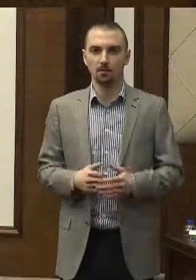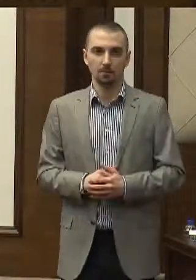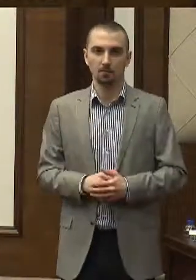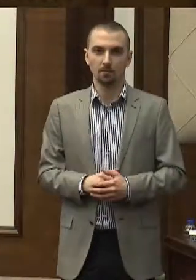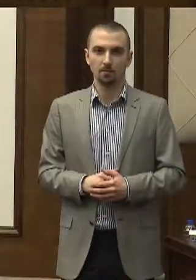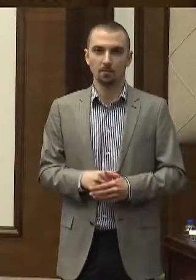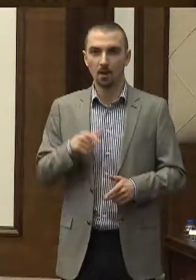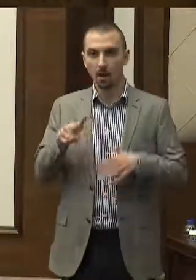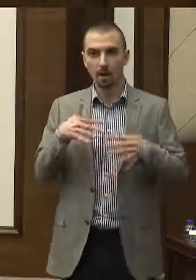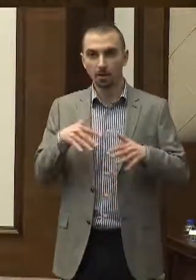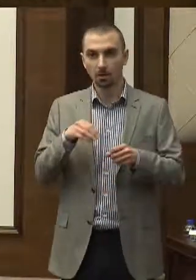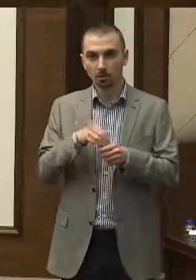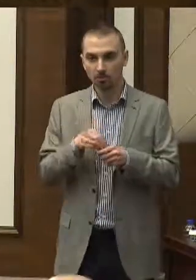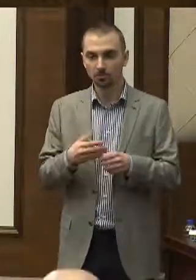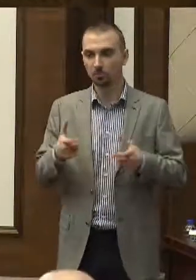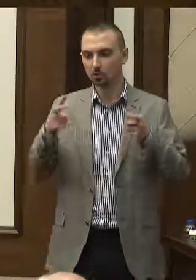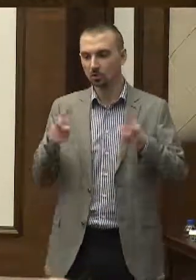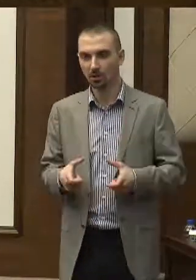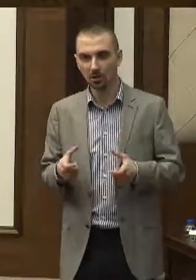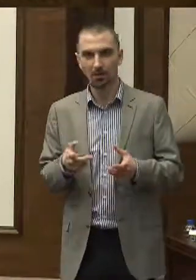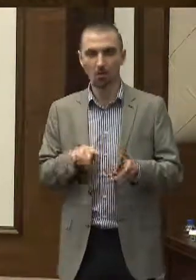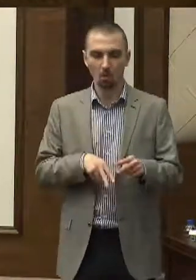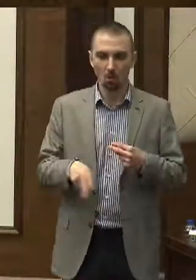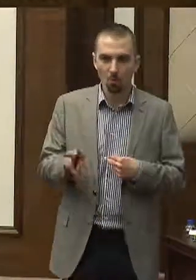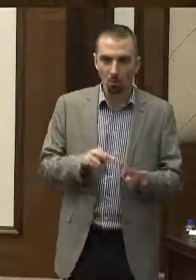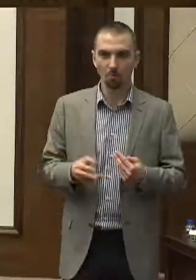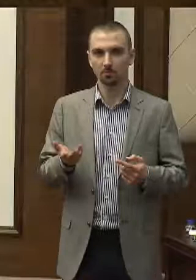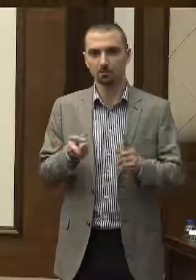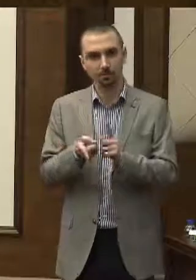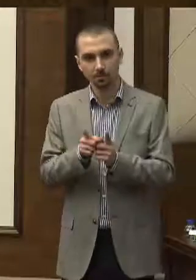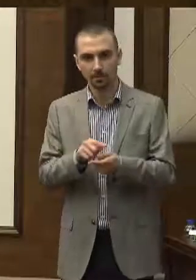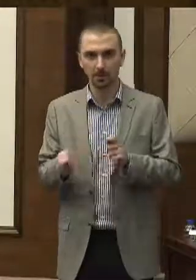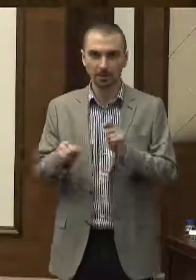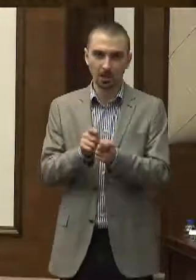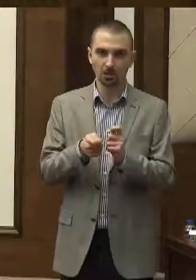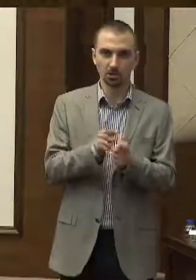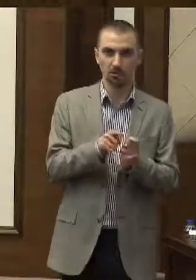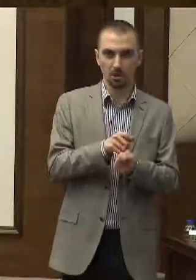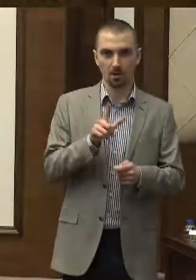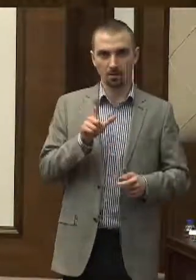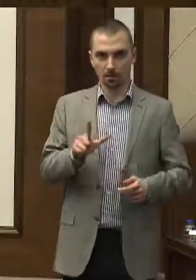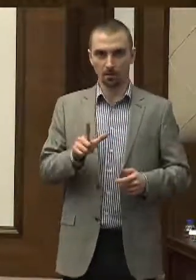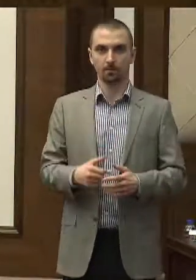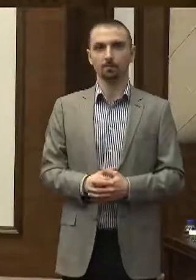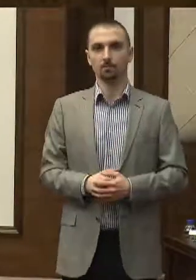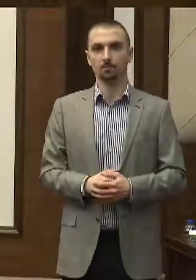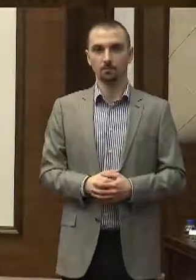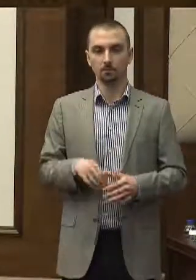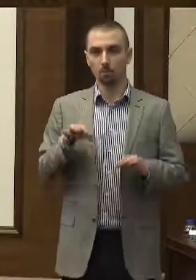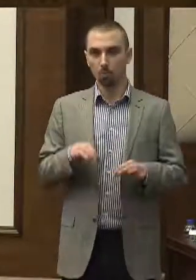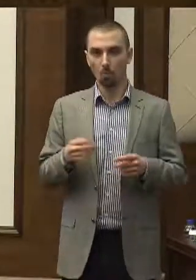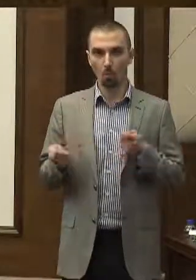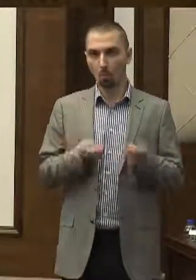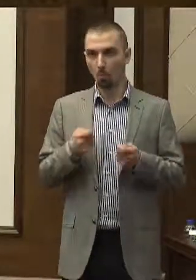de şehirlerin fiziki yapılarını düzenlemek bugünün görevi